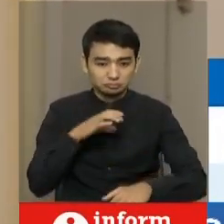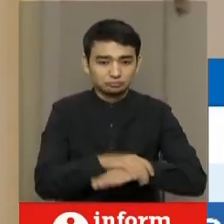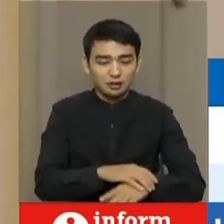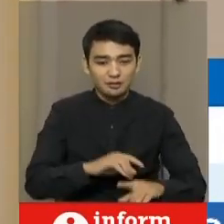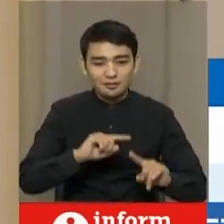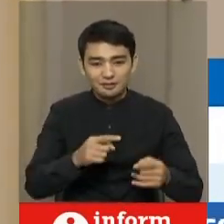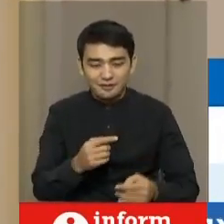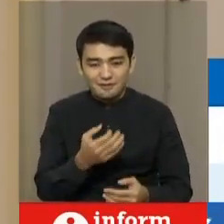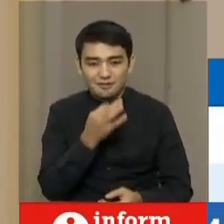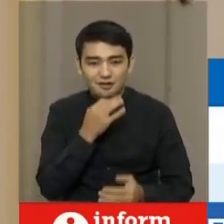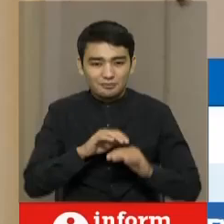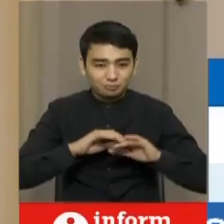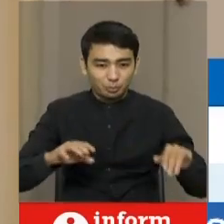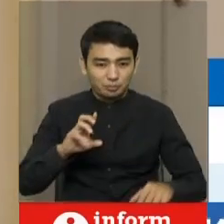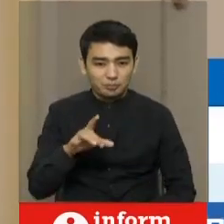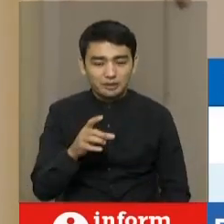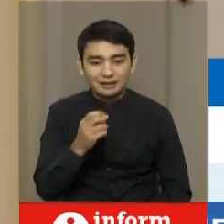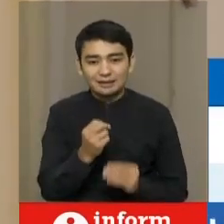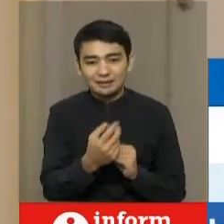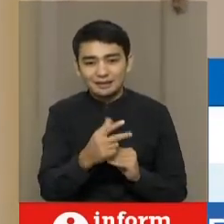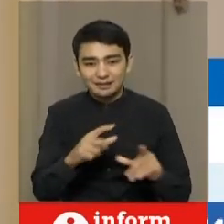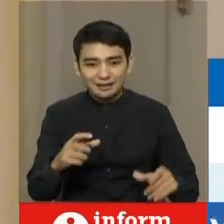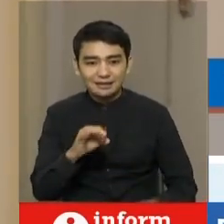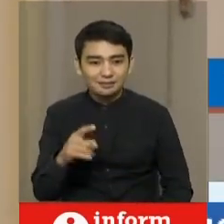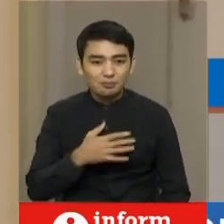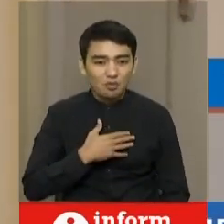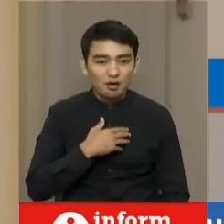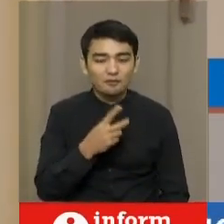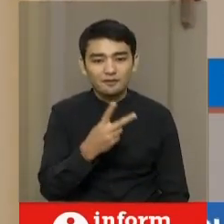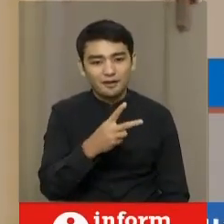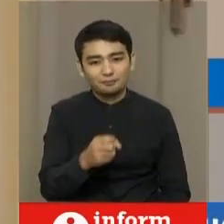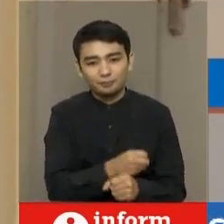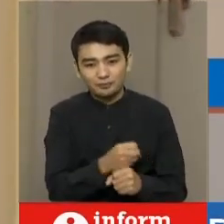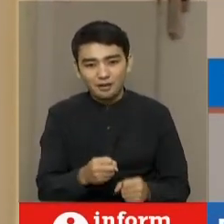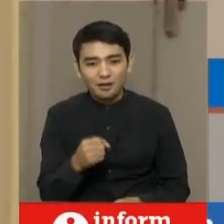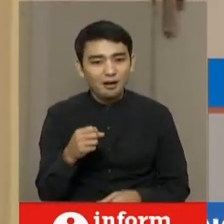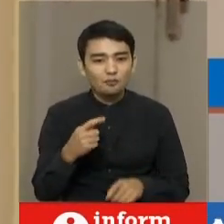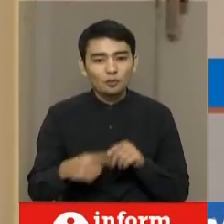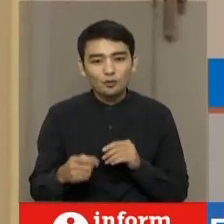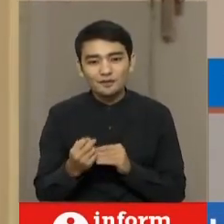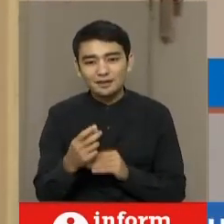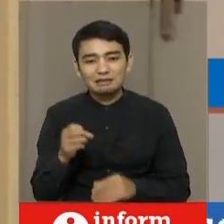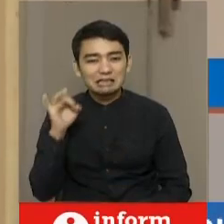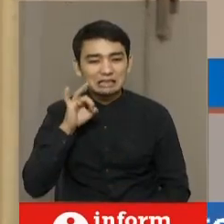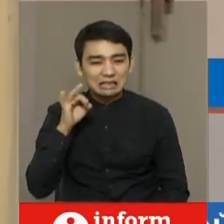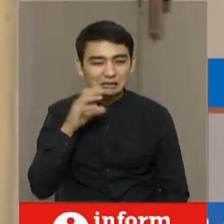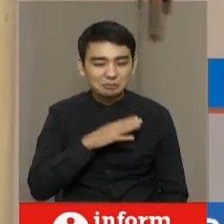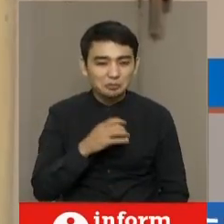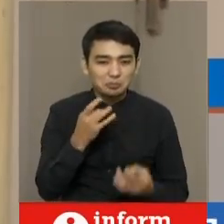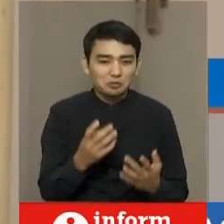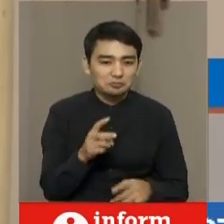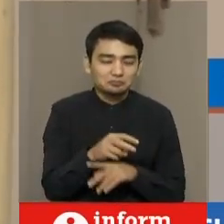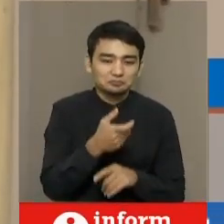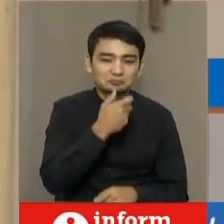драку. С нашей школы на разборке были 13 детей, но только 2 дрались. Остальным было просто интересно, и они пошли посмотреть. Говорят, что